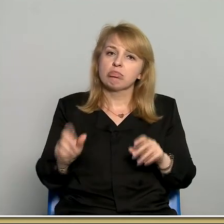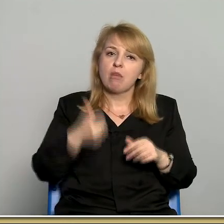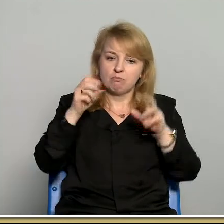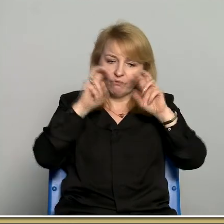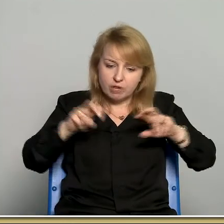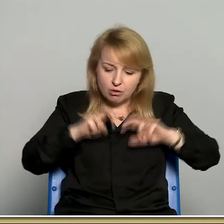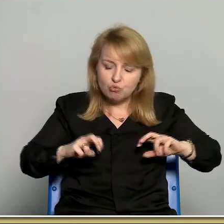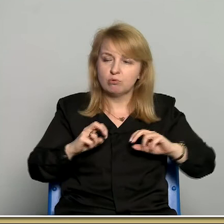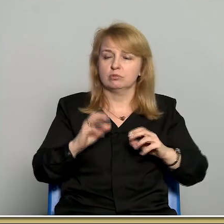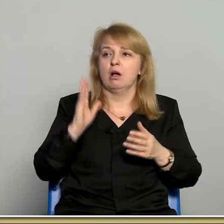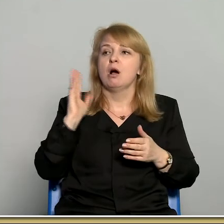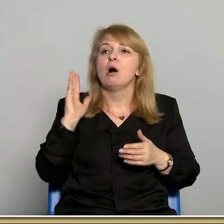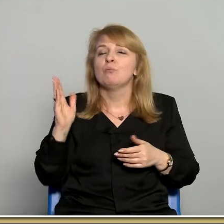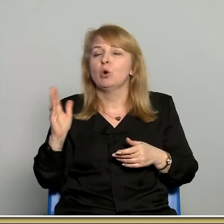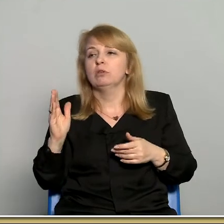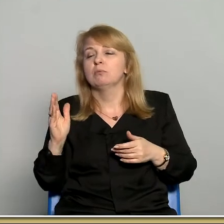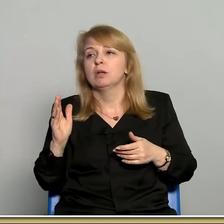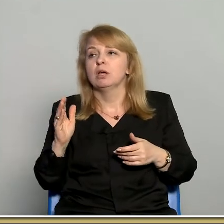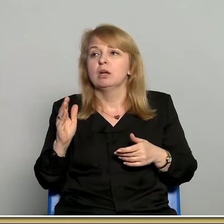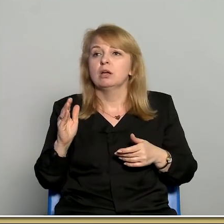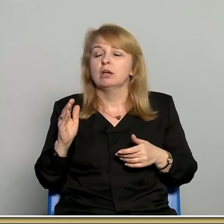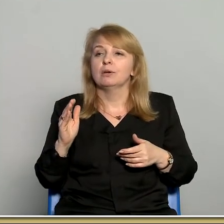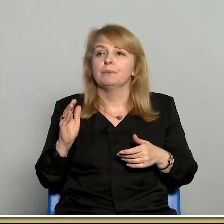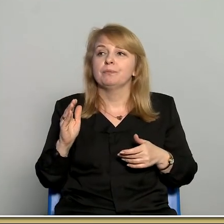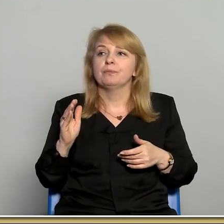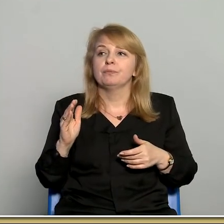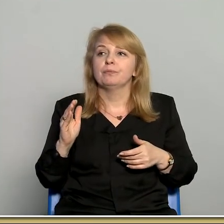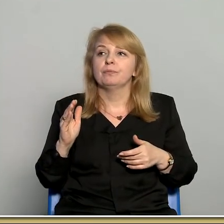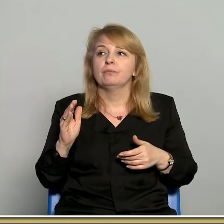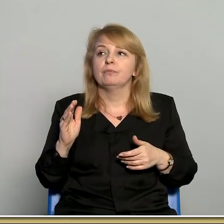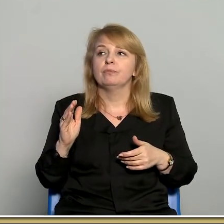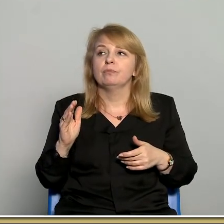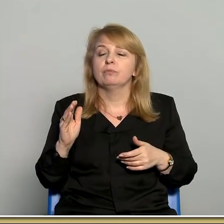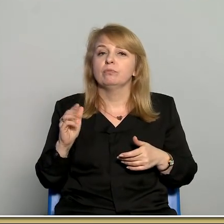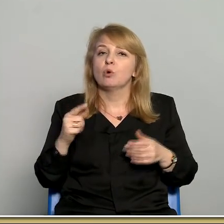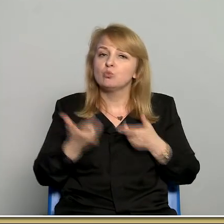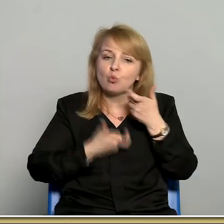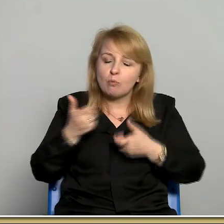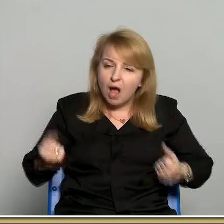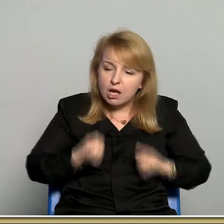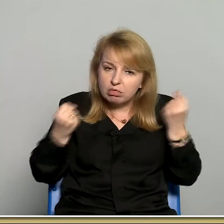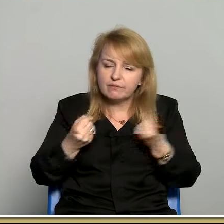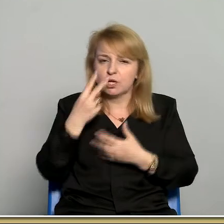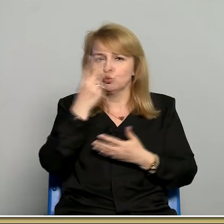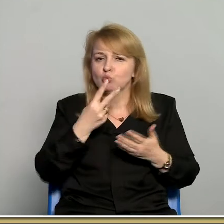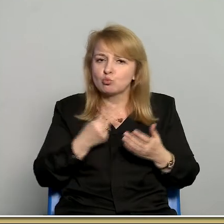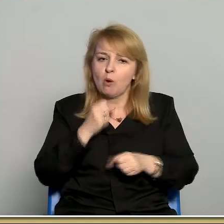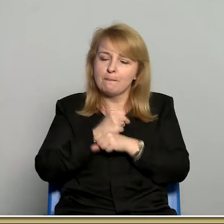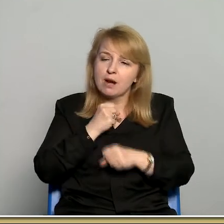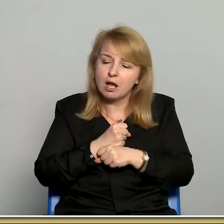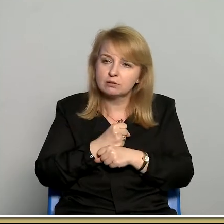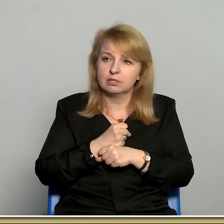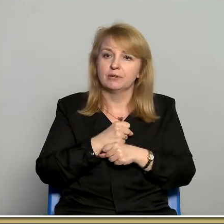poprzez jakby zadbanie o to, aby zaktywizować tę osobę, usuwając wszelkiego rodzaju